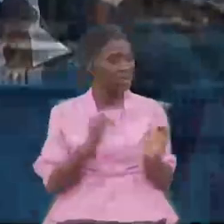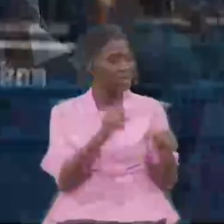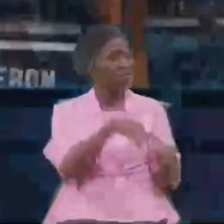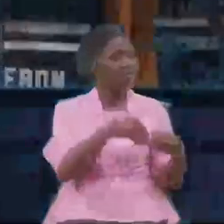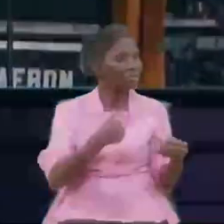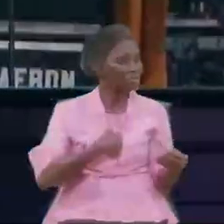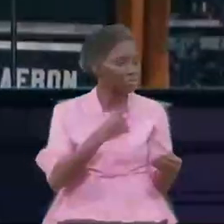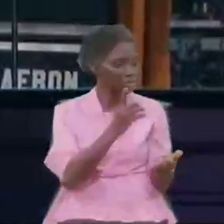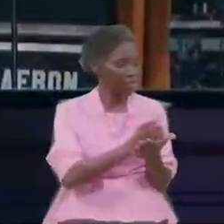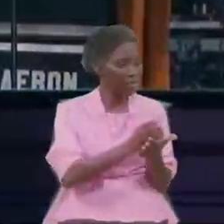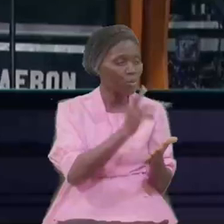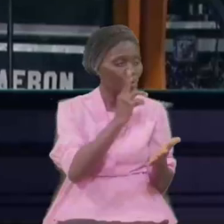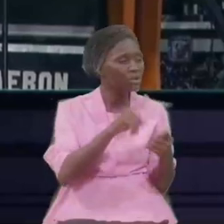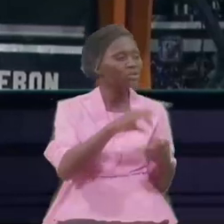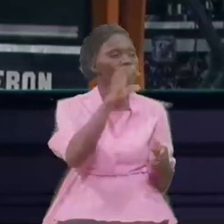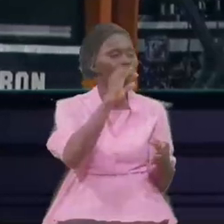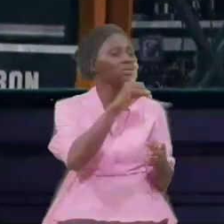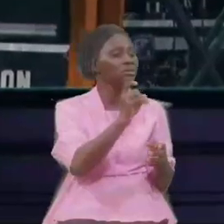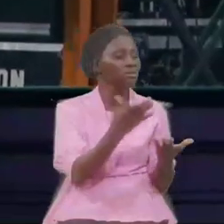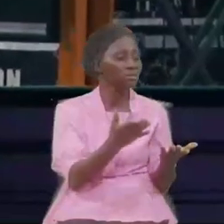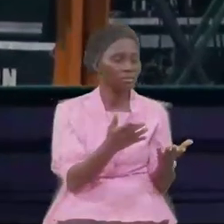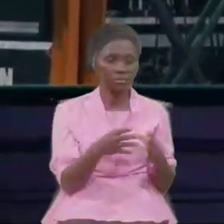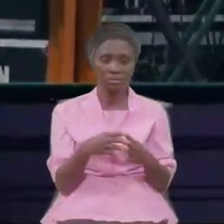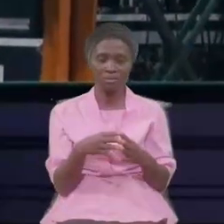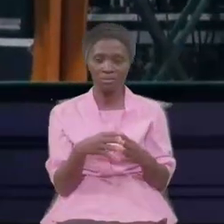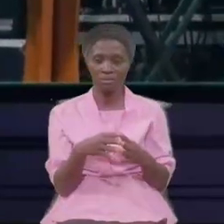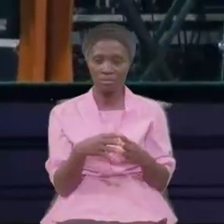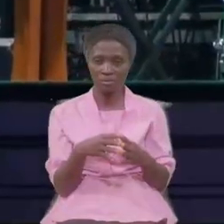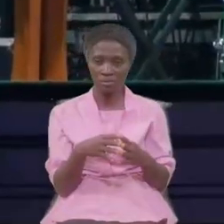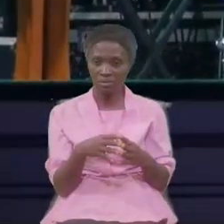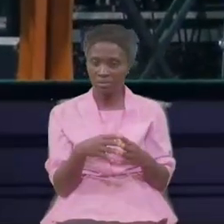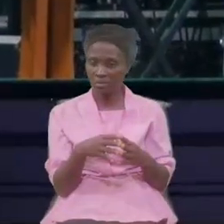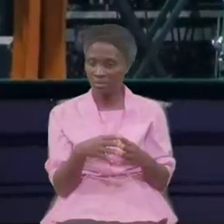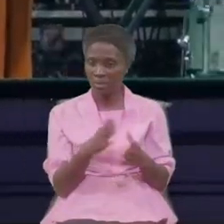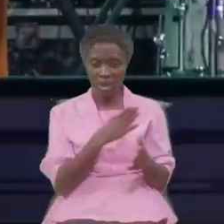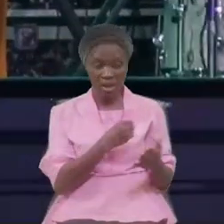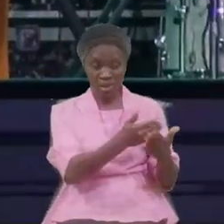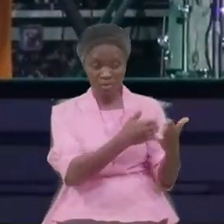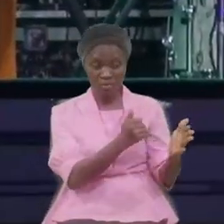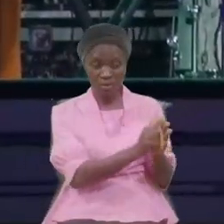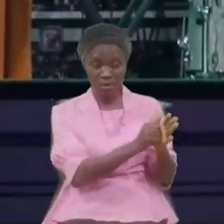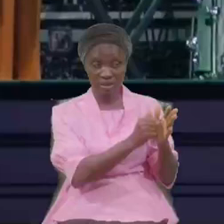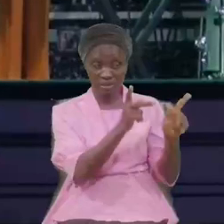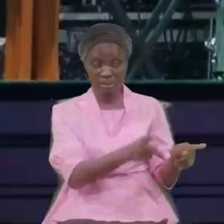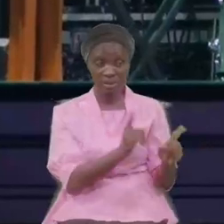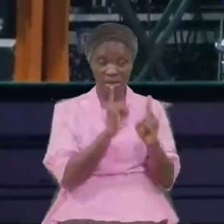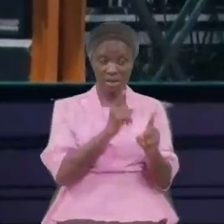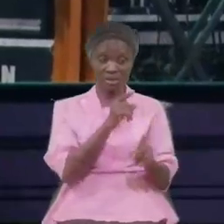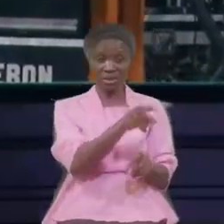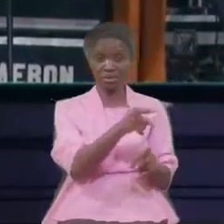Vous demandez à quelqu'un, mais pourrez-vous me donner un verre d'eau à boire? Et la personne donne la